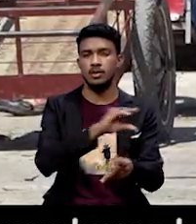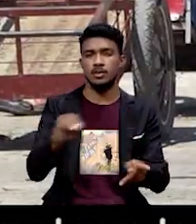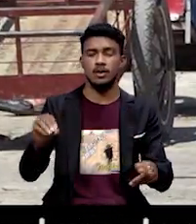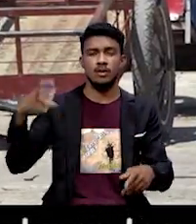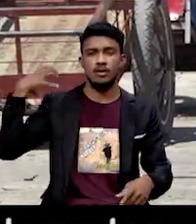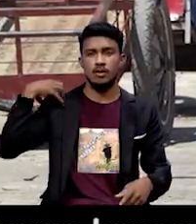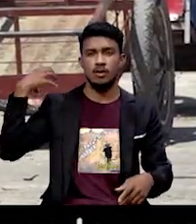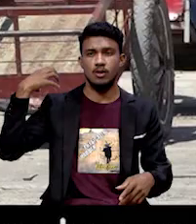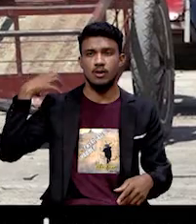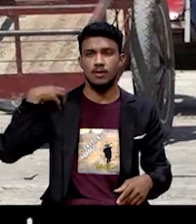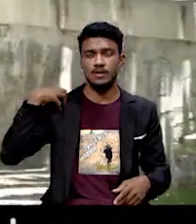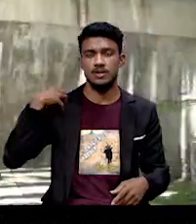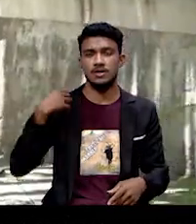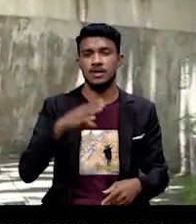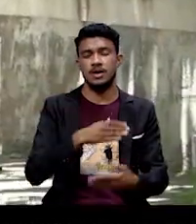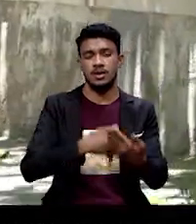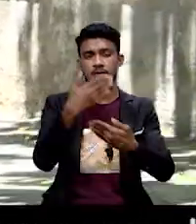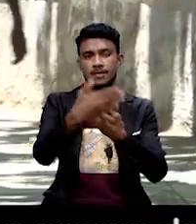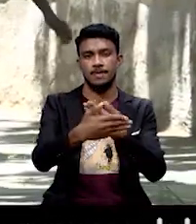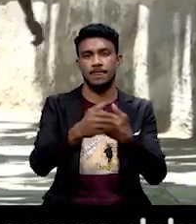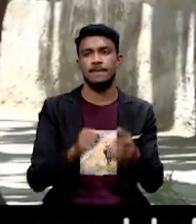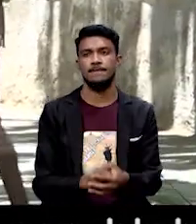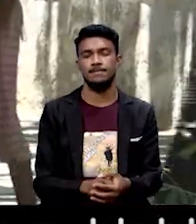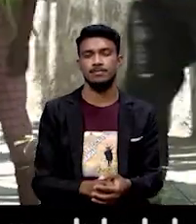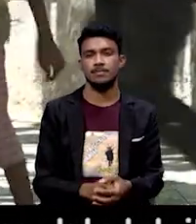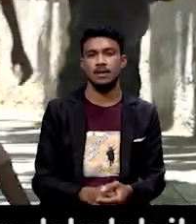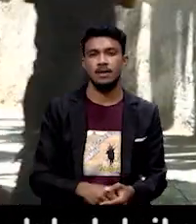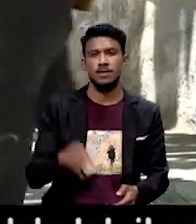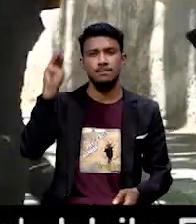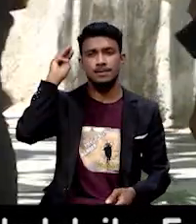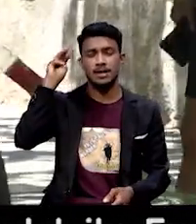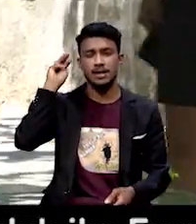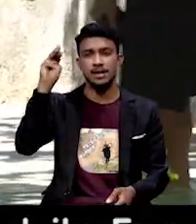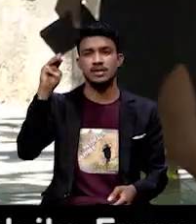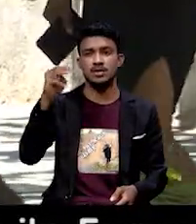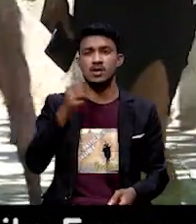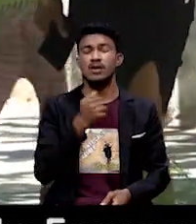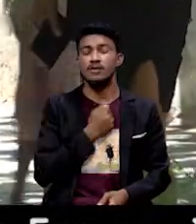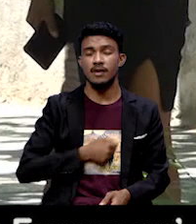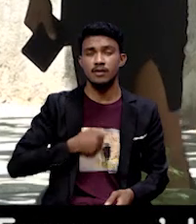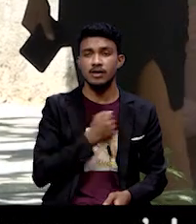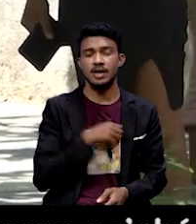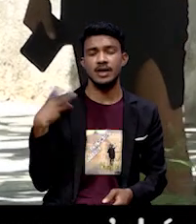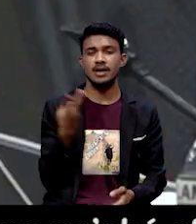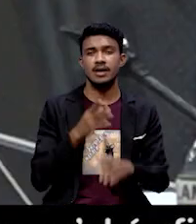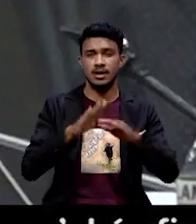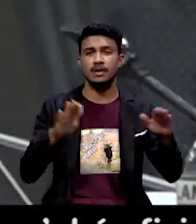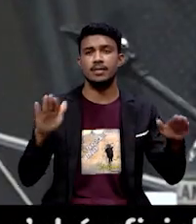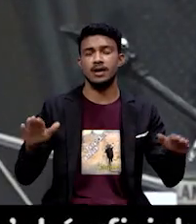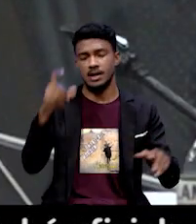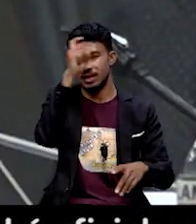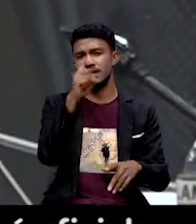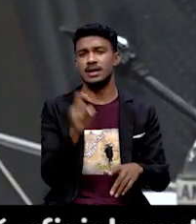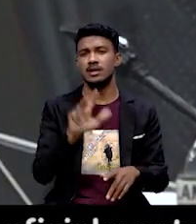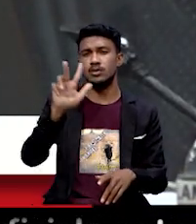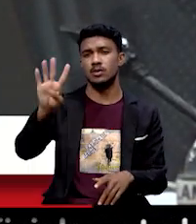edifisi organ soberano ne oing. Senhor Ministro, por favor, dá agora fenômeno fun e tem o ansira tinha todo rato, né?